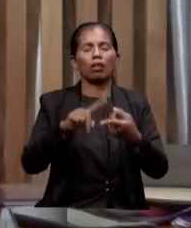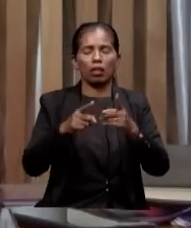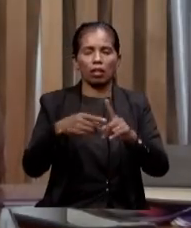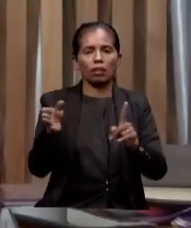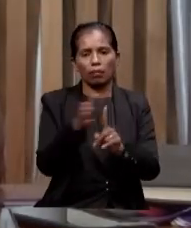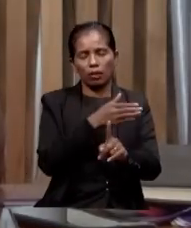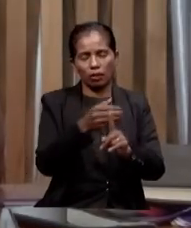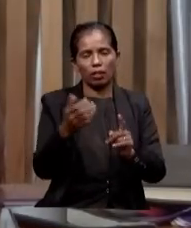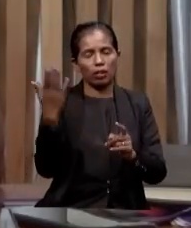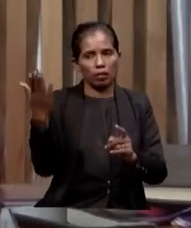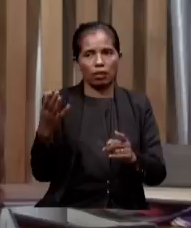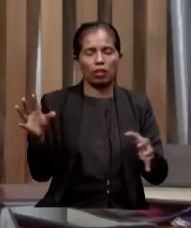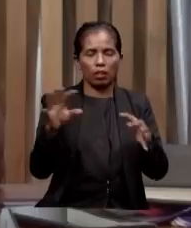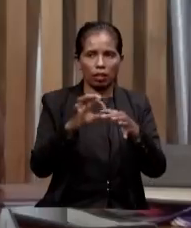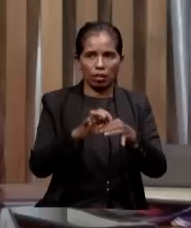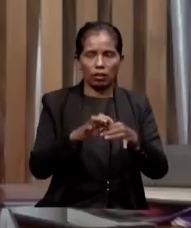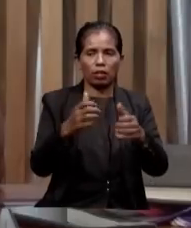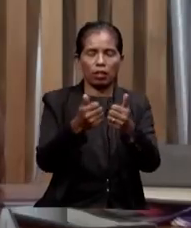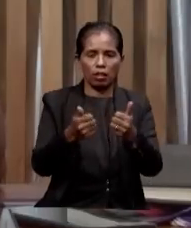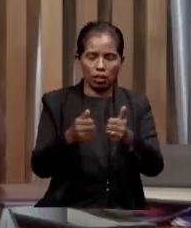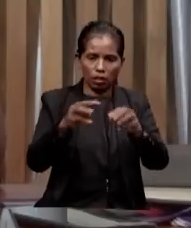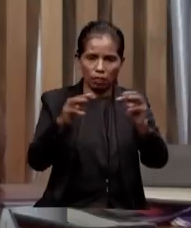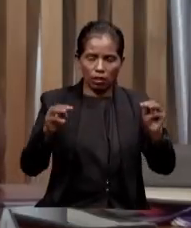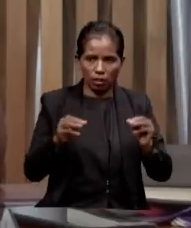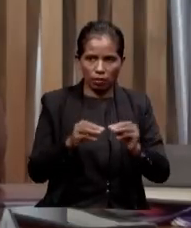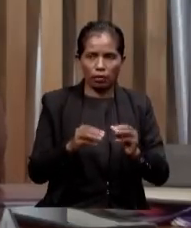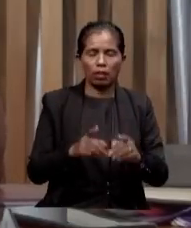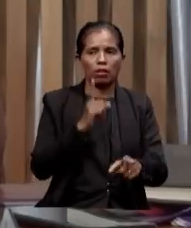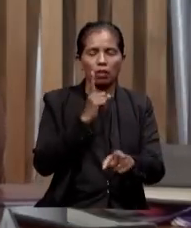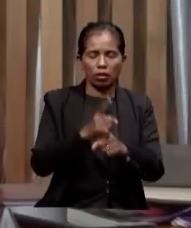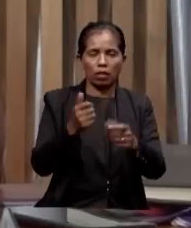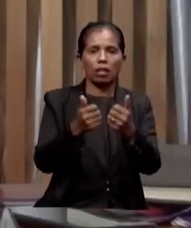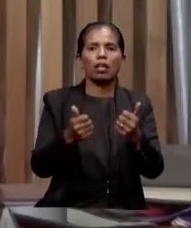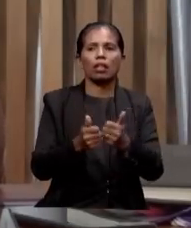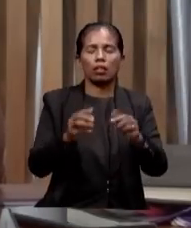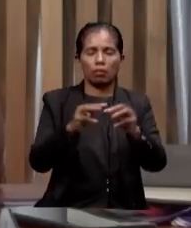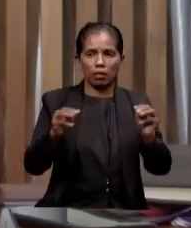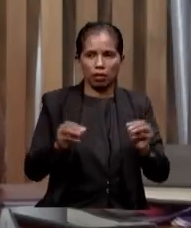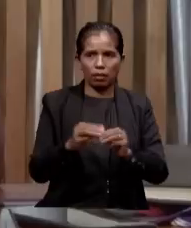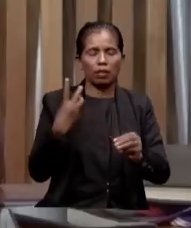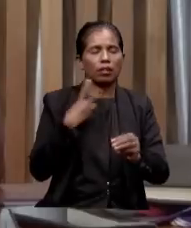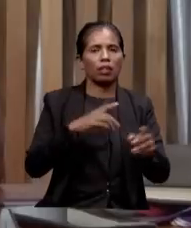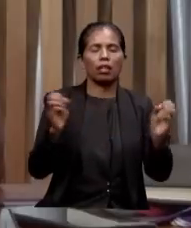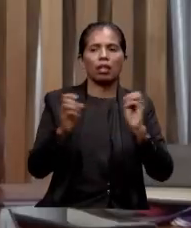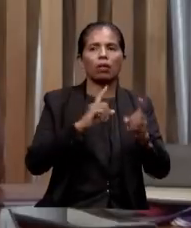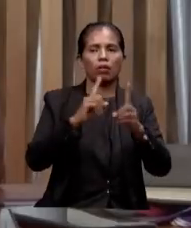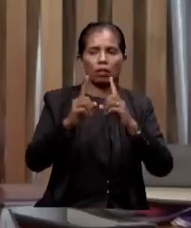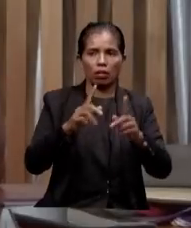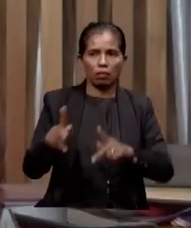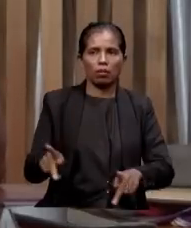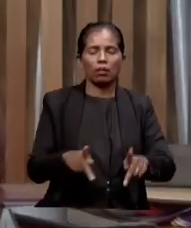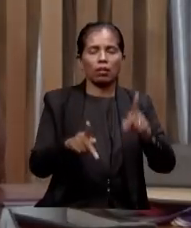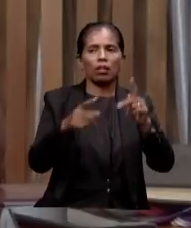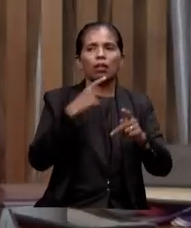ne ligadu fali ba arti masiais lolos ne arti masiais naran ita latemi mabe publika temi